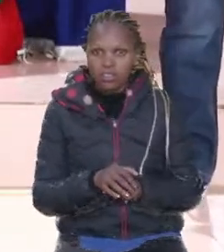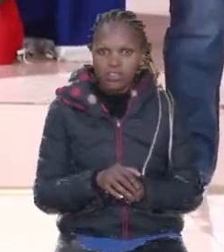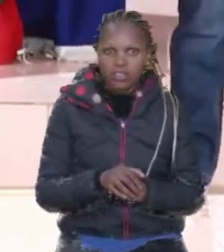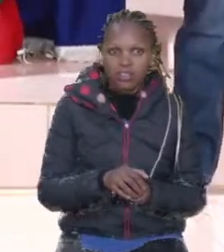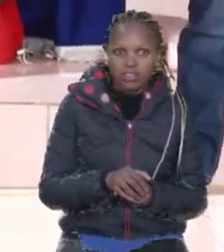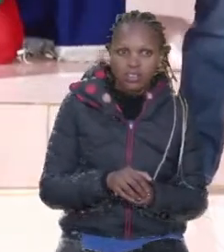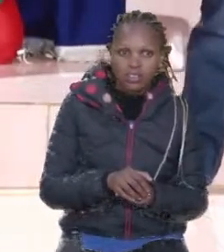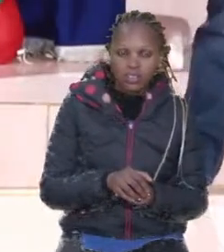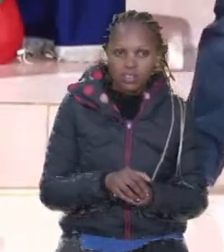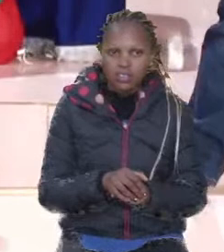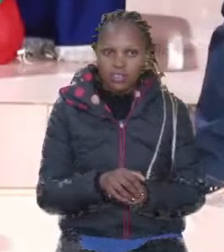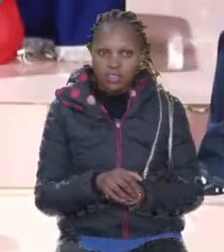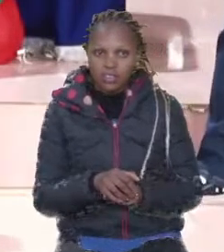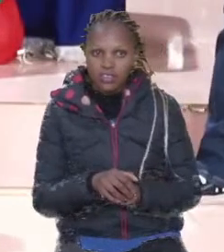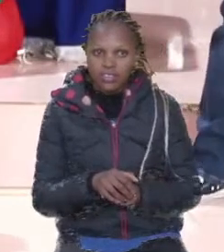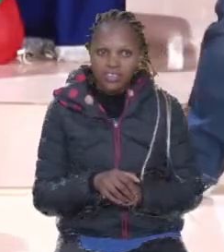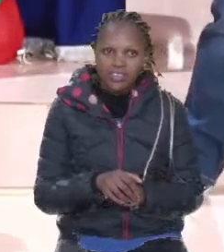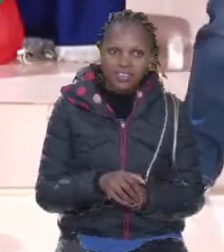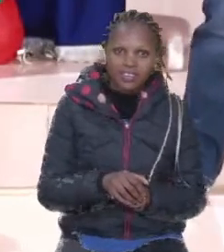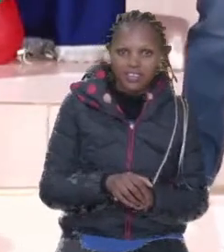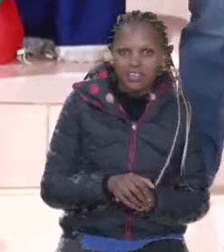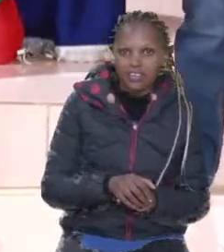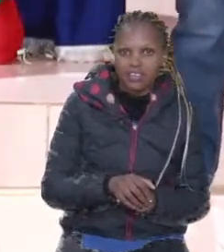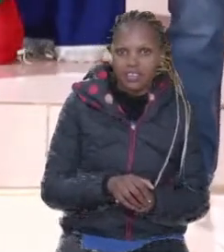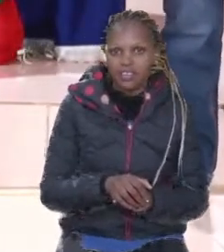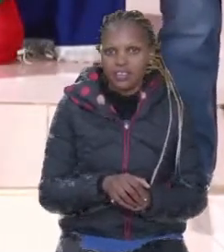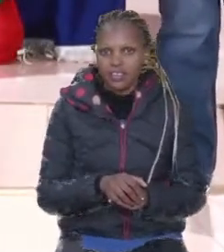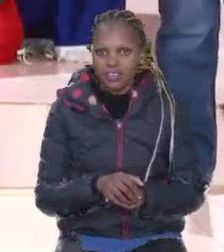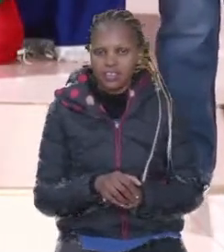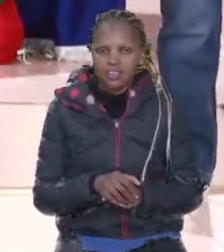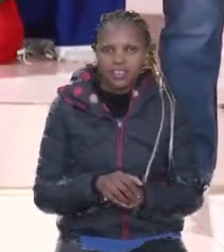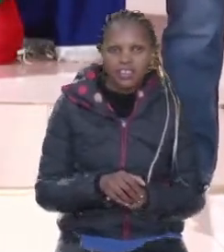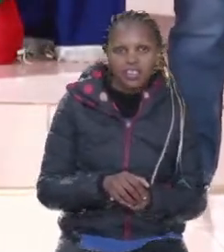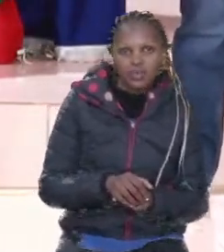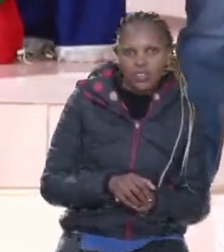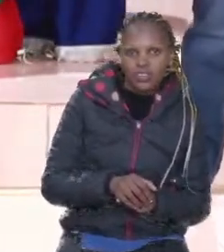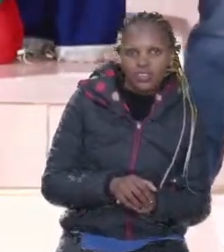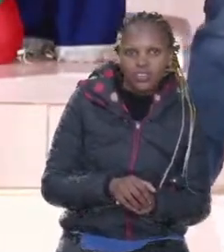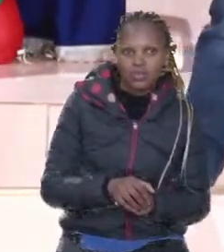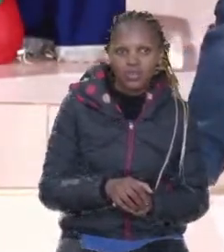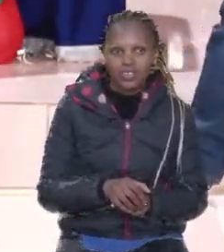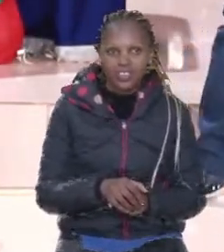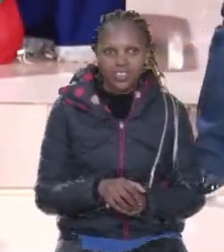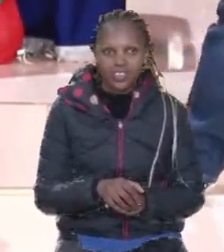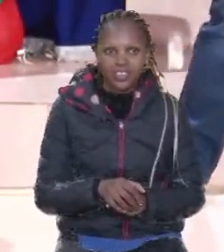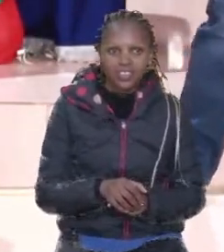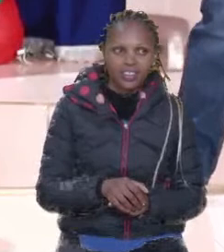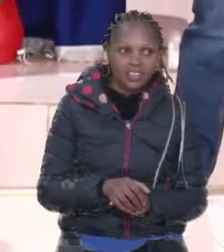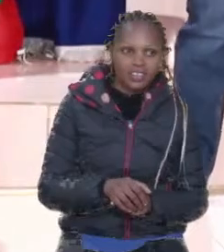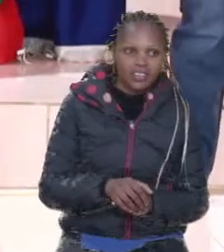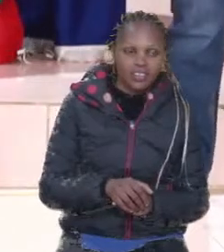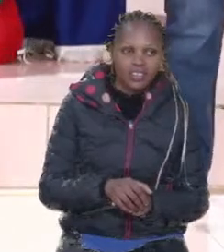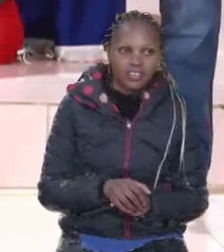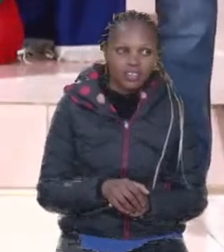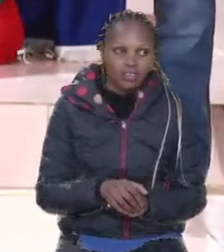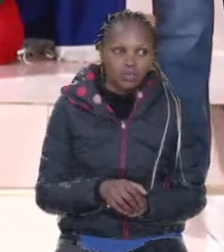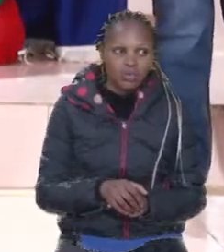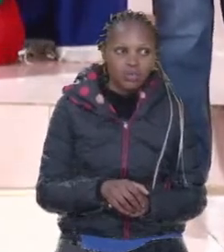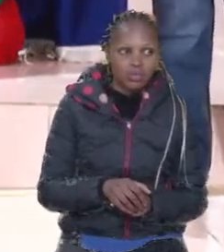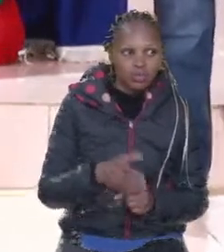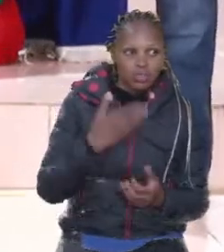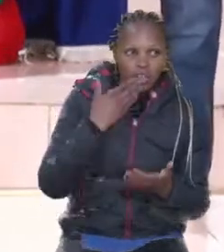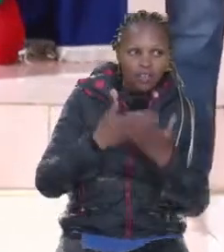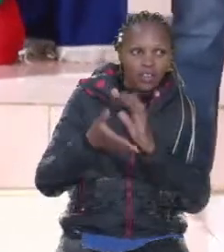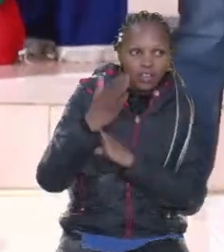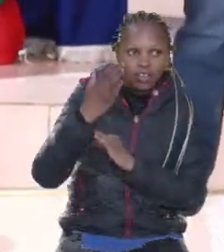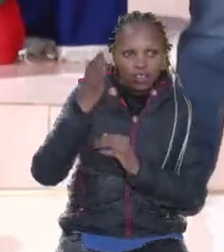Hata kwa wengine hawamjui Mungu, wanajua zaburi 23. Tunashukuru Mungu sisi tunajua